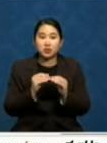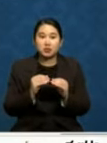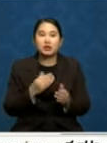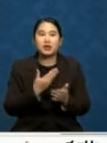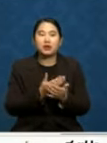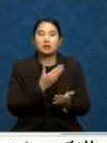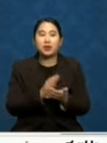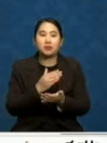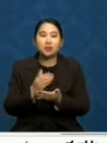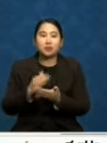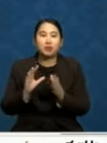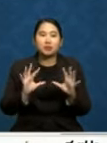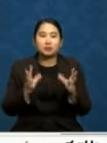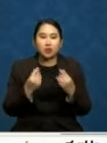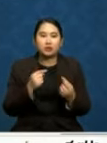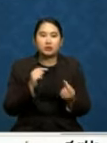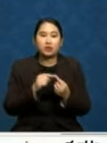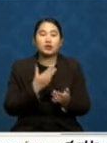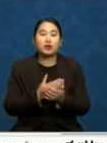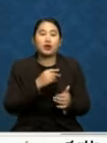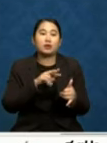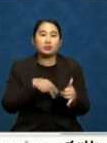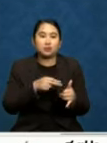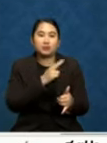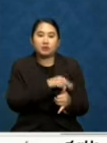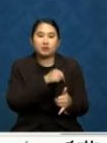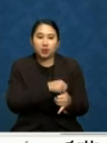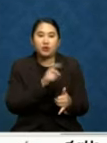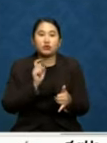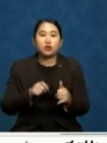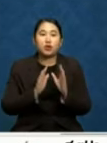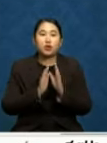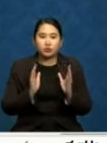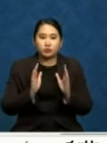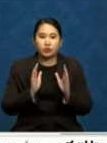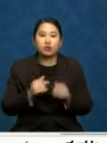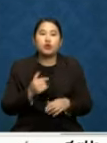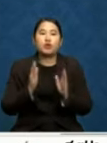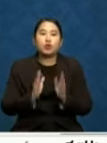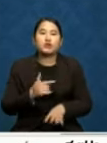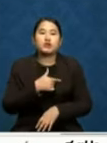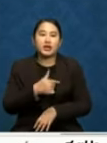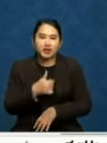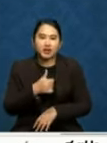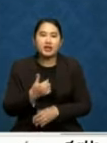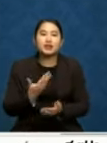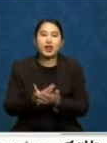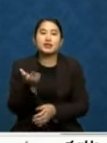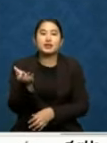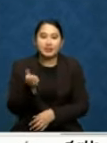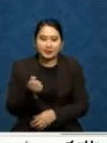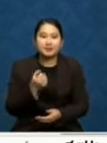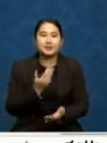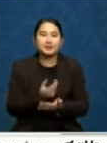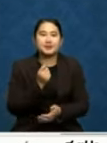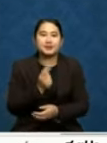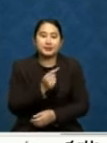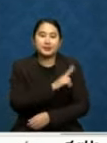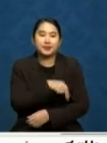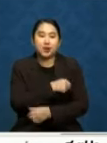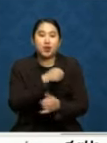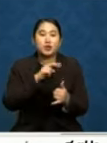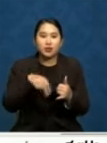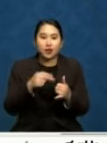ะผ่อนหมดในเรื่องของค่ารักษาพยาบาลต้องขอบพระคุณคนใจดีคนนั้นนะครับที่ผมขอยืมเงินมาจ่ายค่ารักษาพยาบ